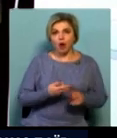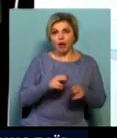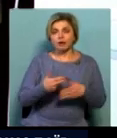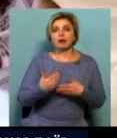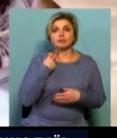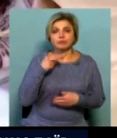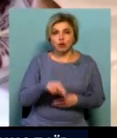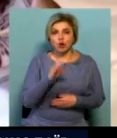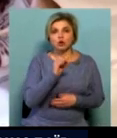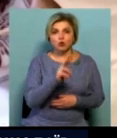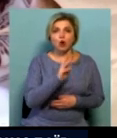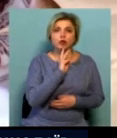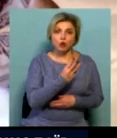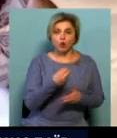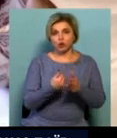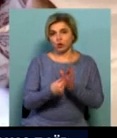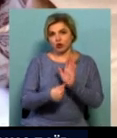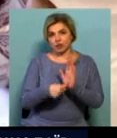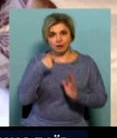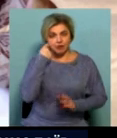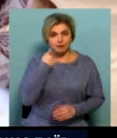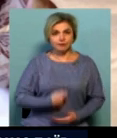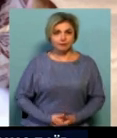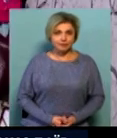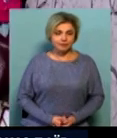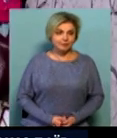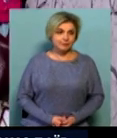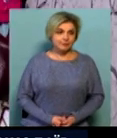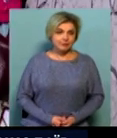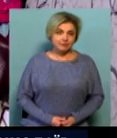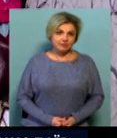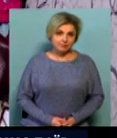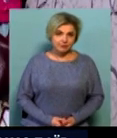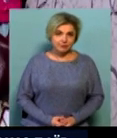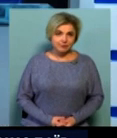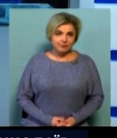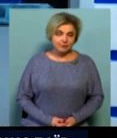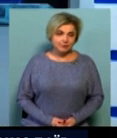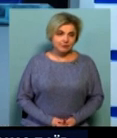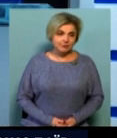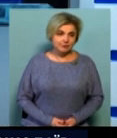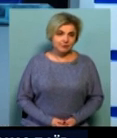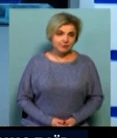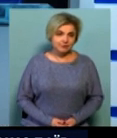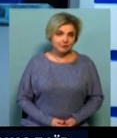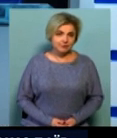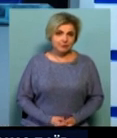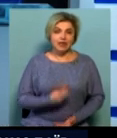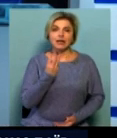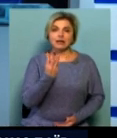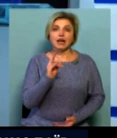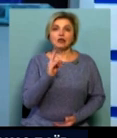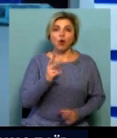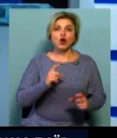позбавленням волі на строк від 3 до 6 років. Володимир Степанов, Юлія Кускова, телевізійні новини Миколаївщини. Троє